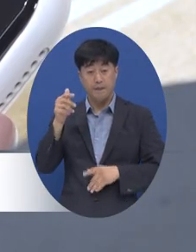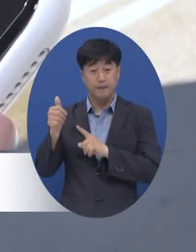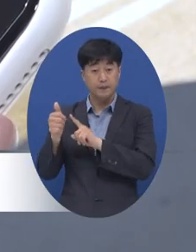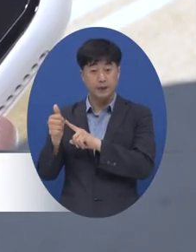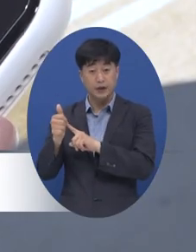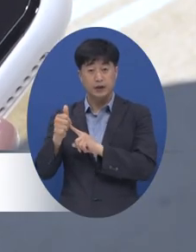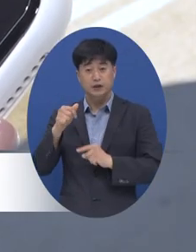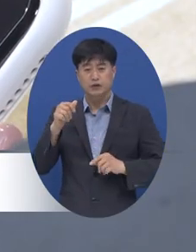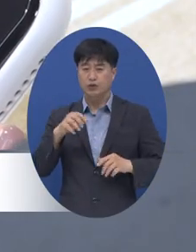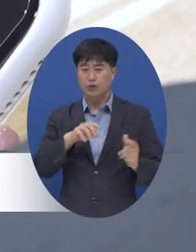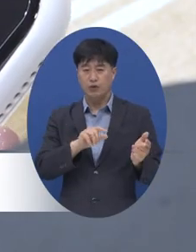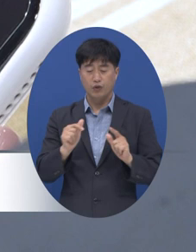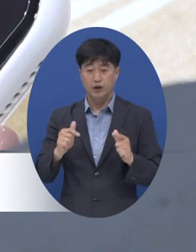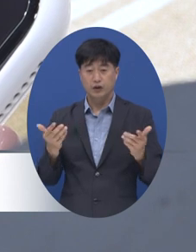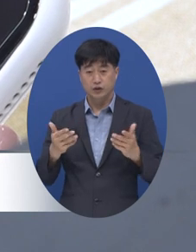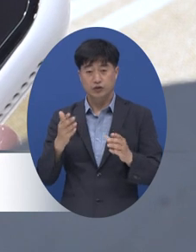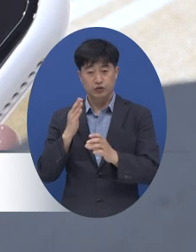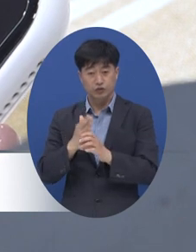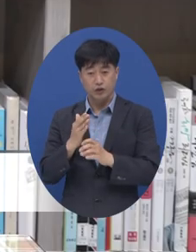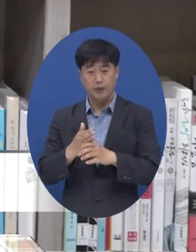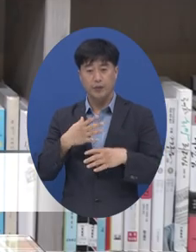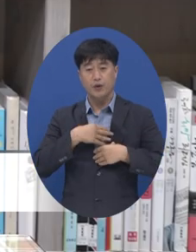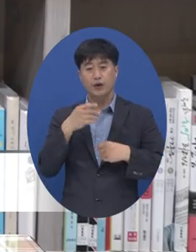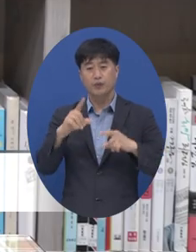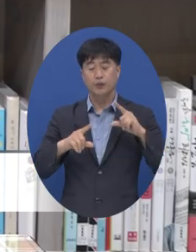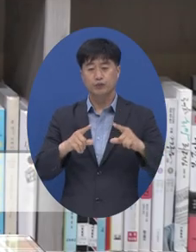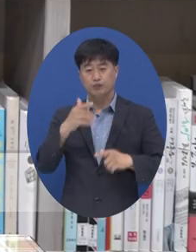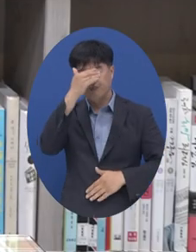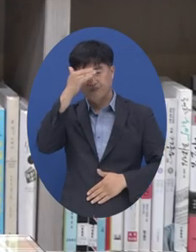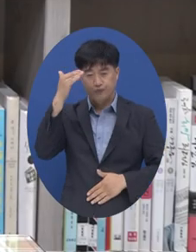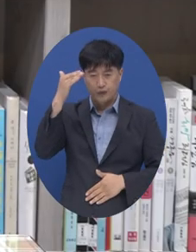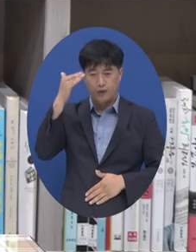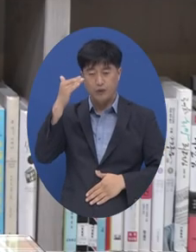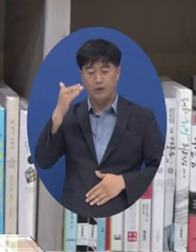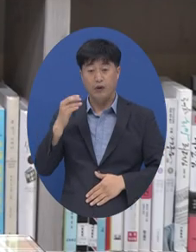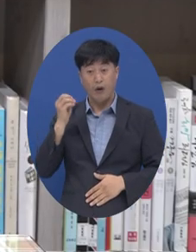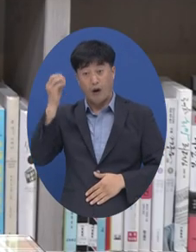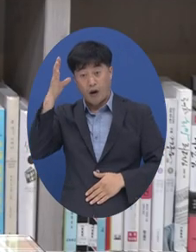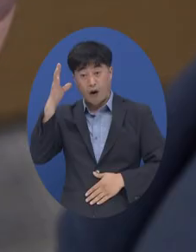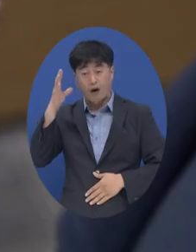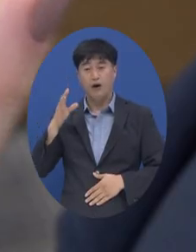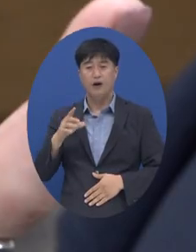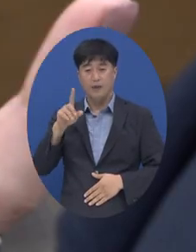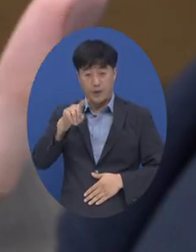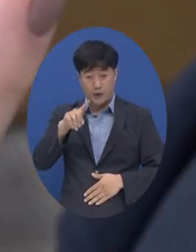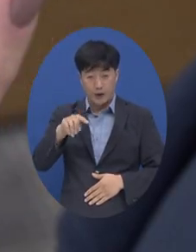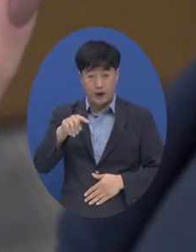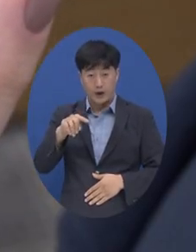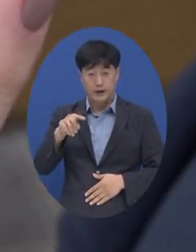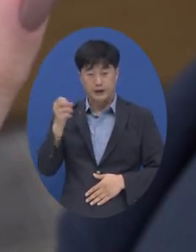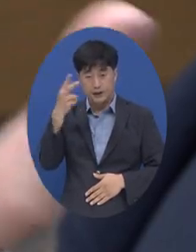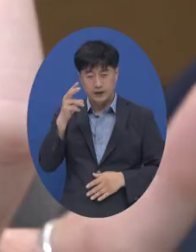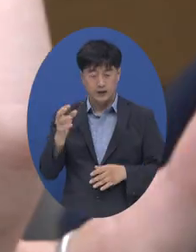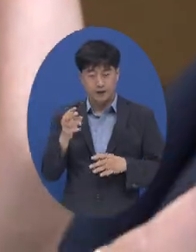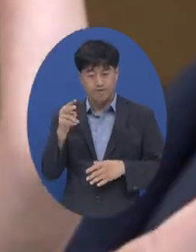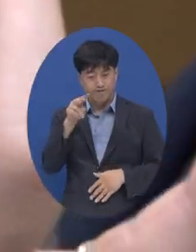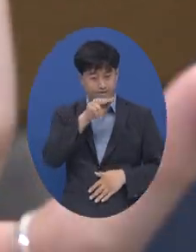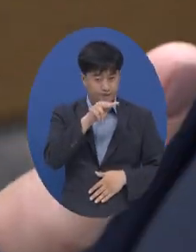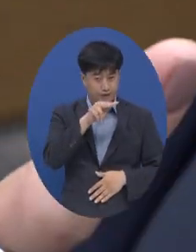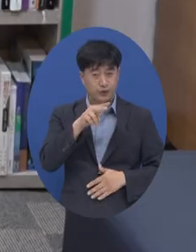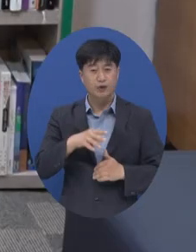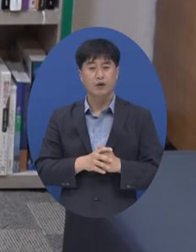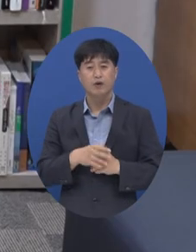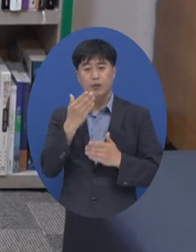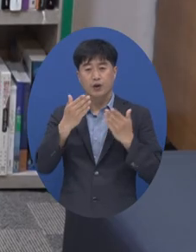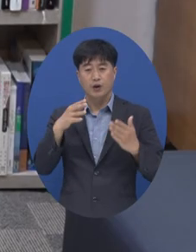이것저것 볼 일을 보며 편한 자세로 관람을 하다가 놓친게 있으면 버튼 하나만 눌러 다시 보기도 하고